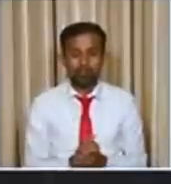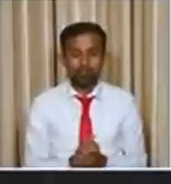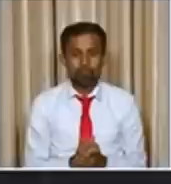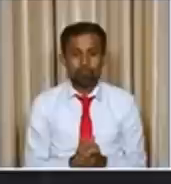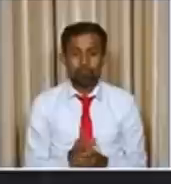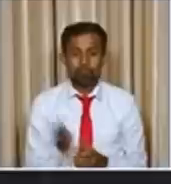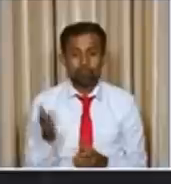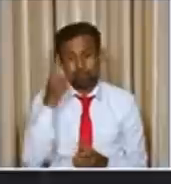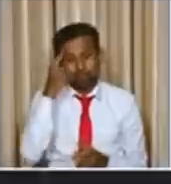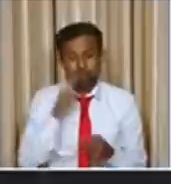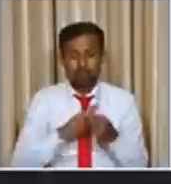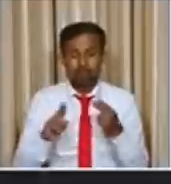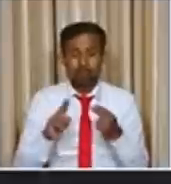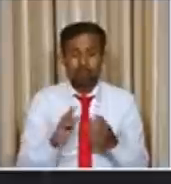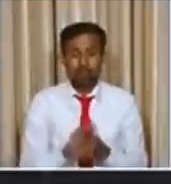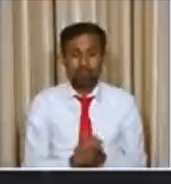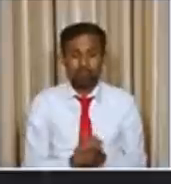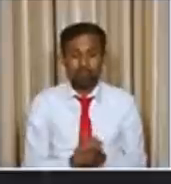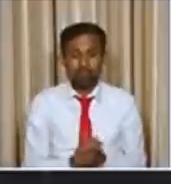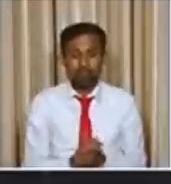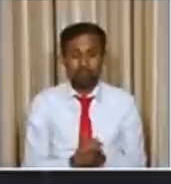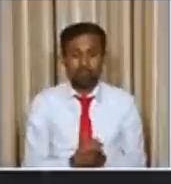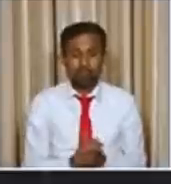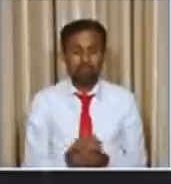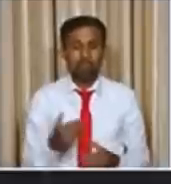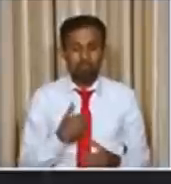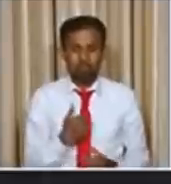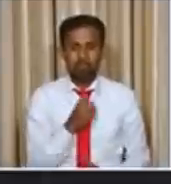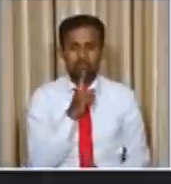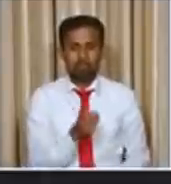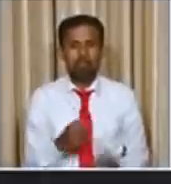அமைச்சர் மந்திரி அவர்களே, அப்படி நினைக்காயங்க. நாங்க எல்லாரும் சேர்த்து